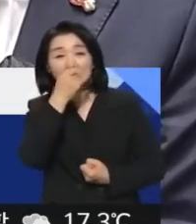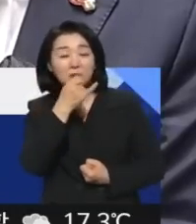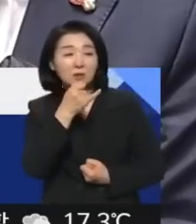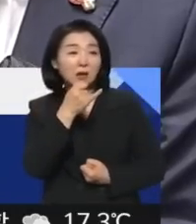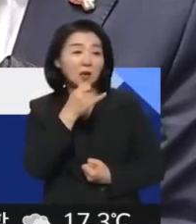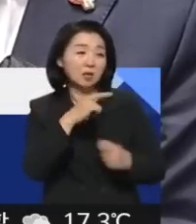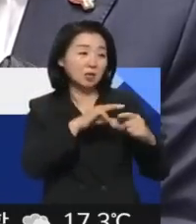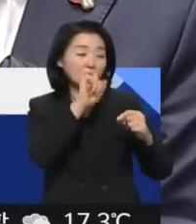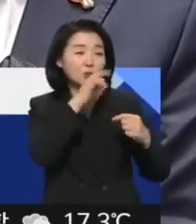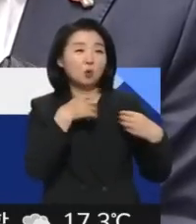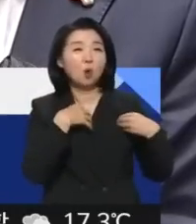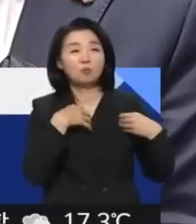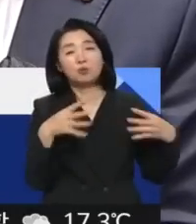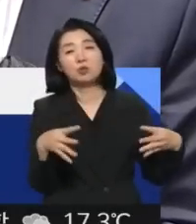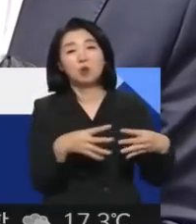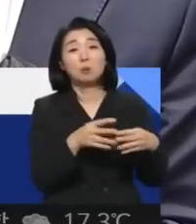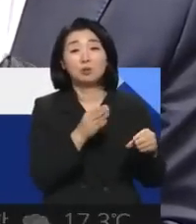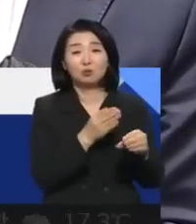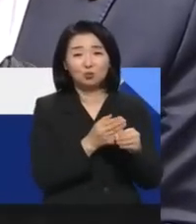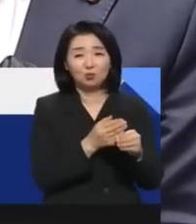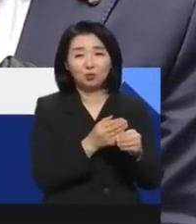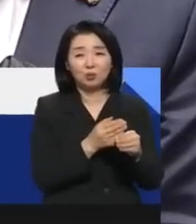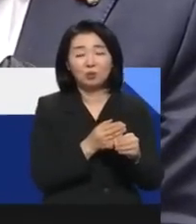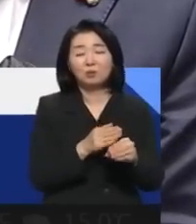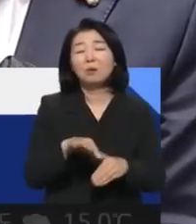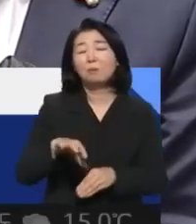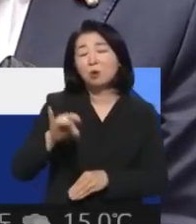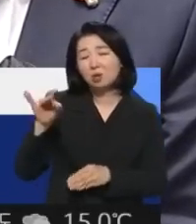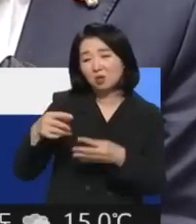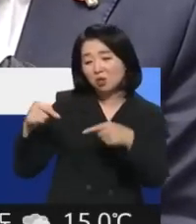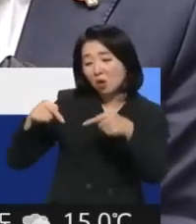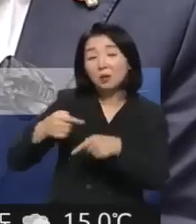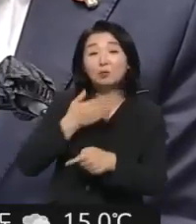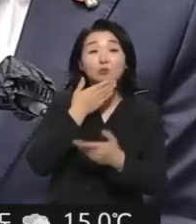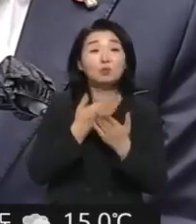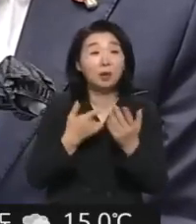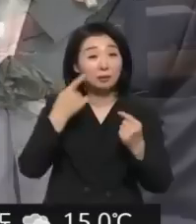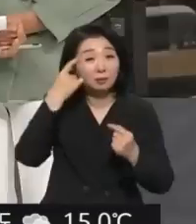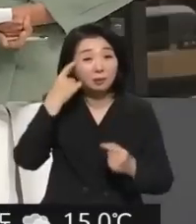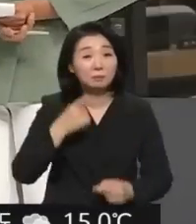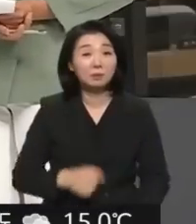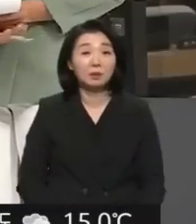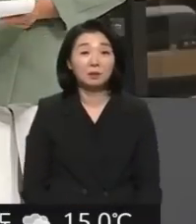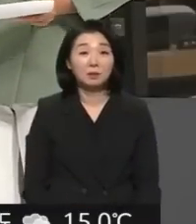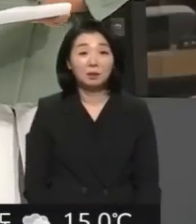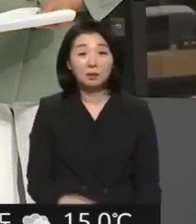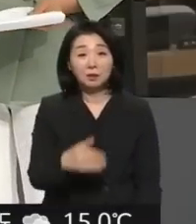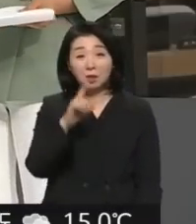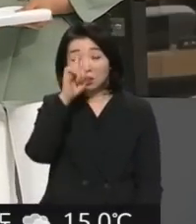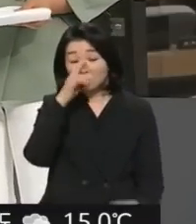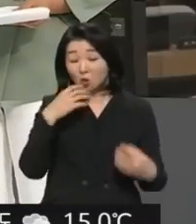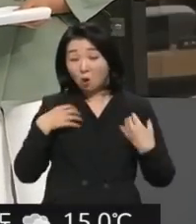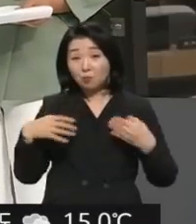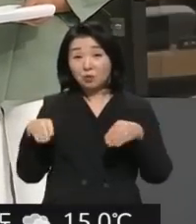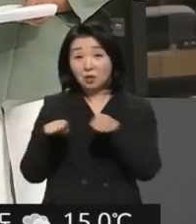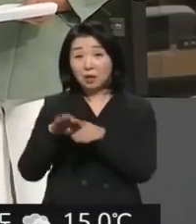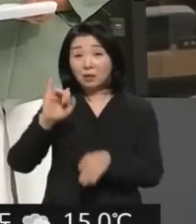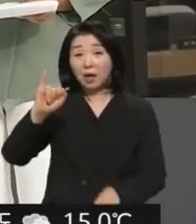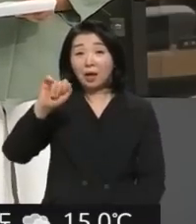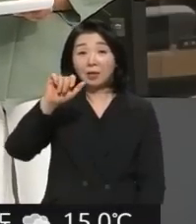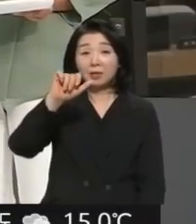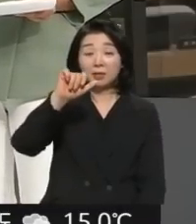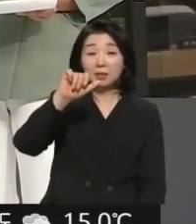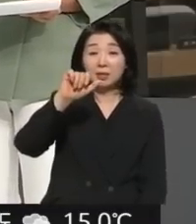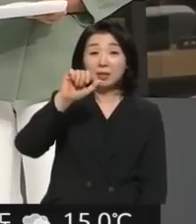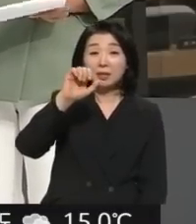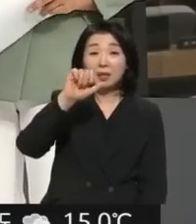협의하고 있기 때문에 저는 그러한 조치가 더 중요한 것이다 이렇게 생각합니다. 네, 그러니까 우리 정부 기관이 이 IA 주도